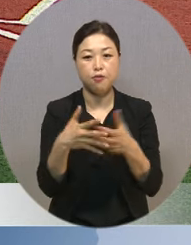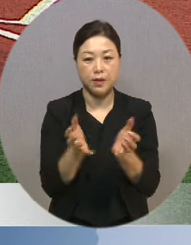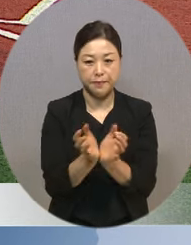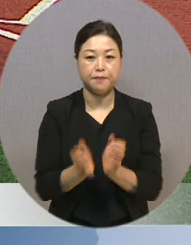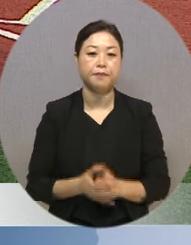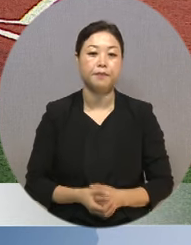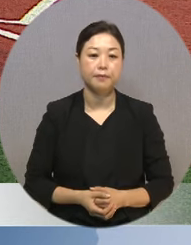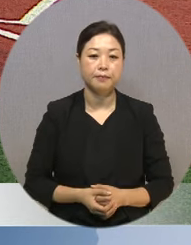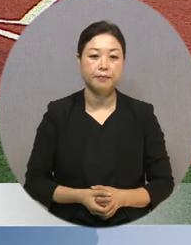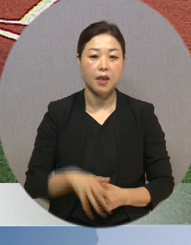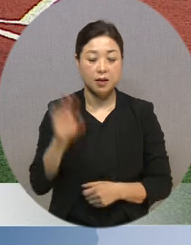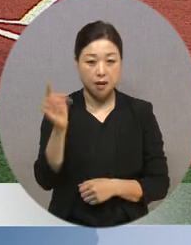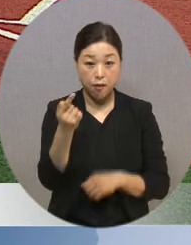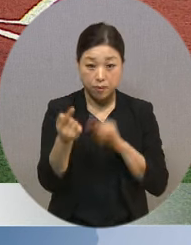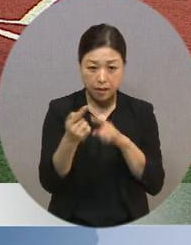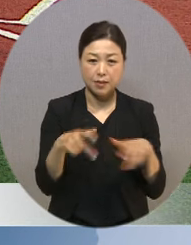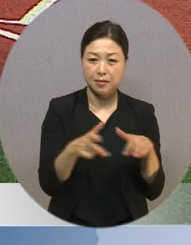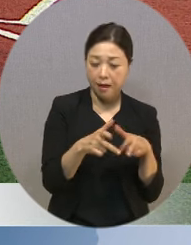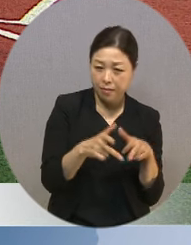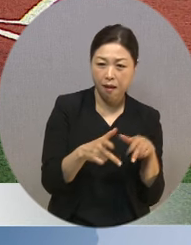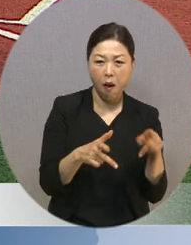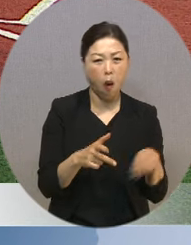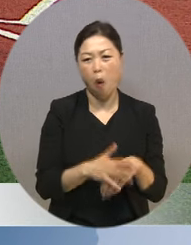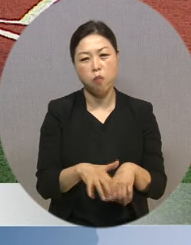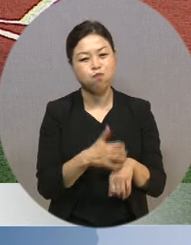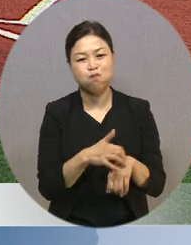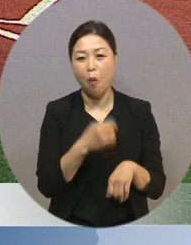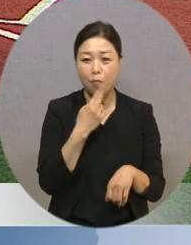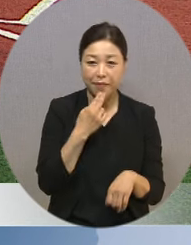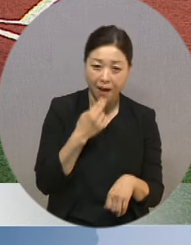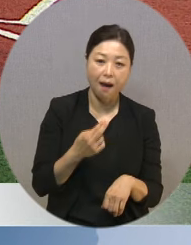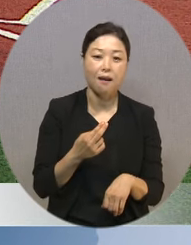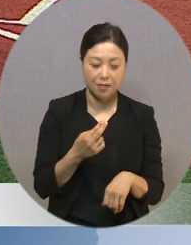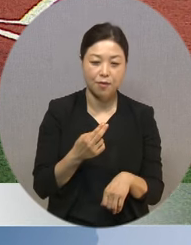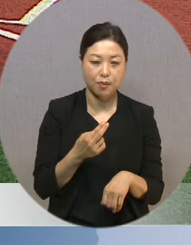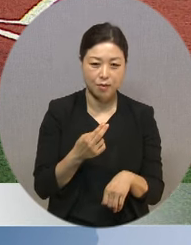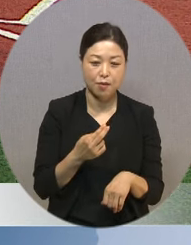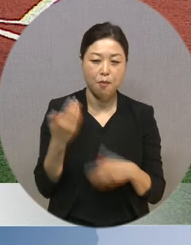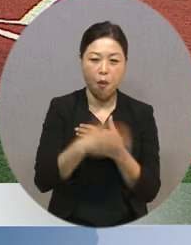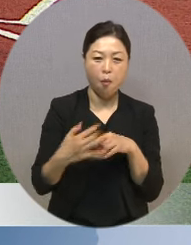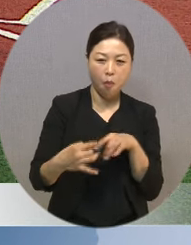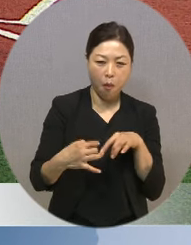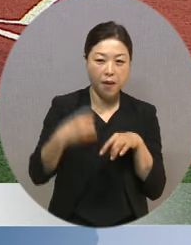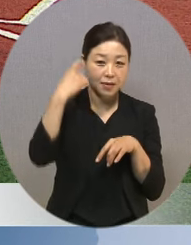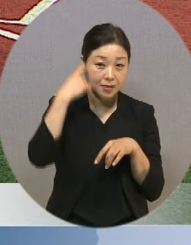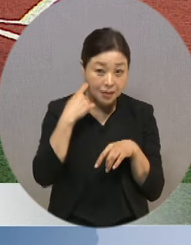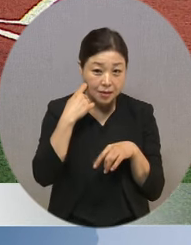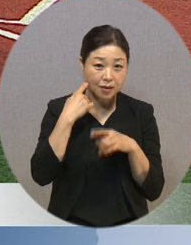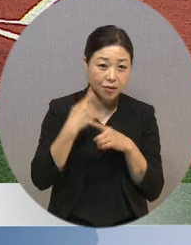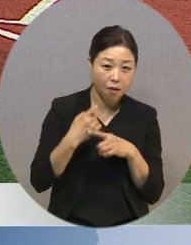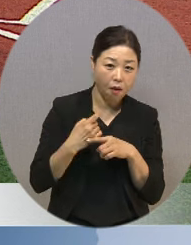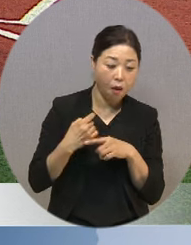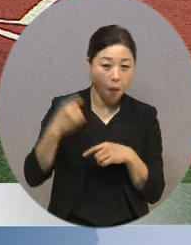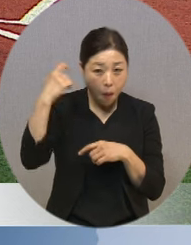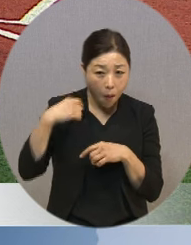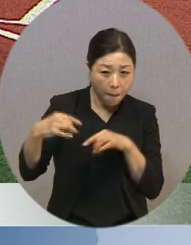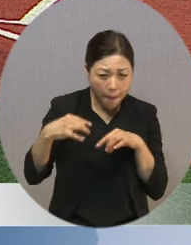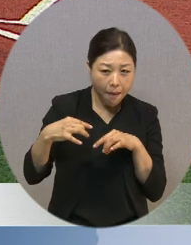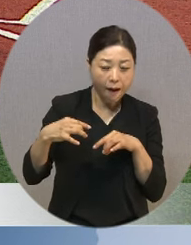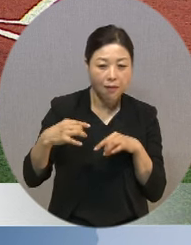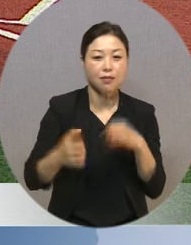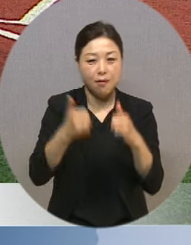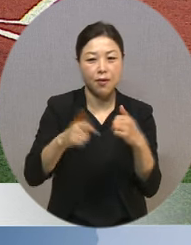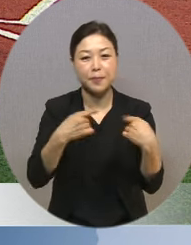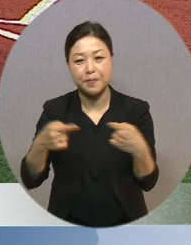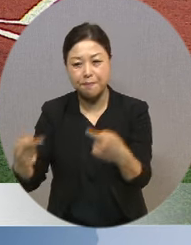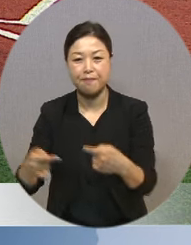야구단인데요. 야구를 통해 장애가 아무런 제한이 되지 않는다는 것을 몸소 느끼며 본능적인 감각으로 경기에